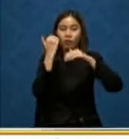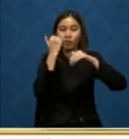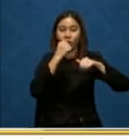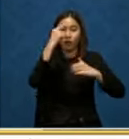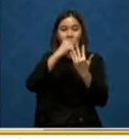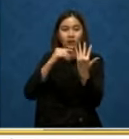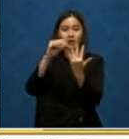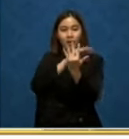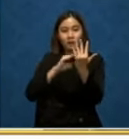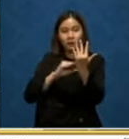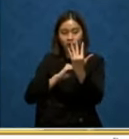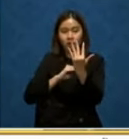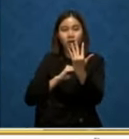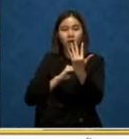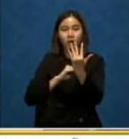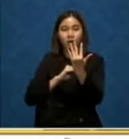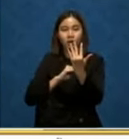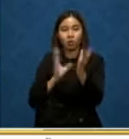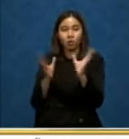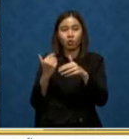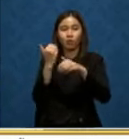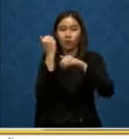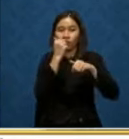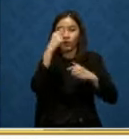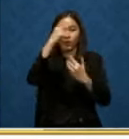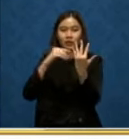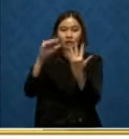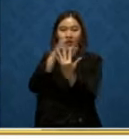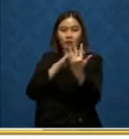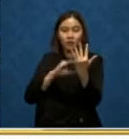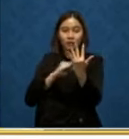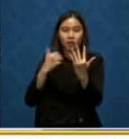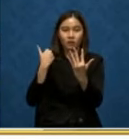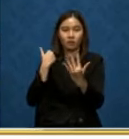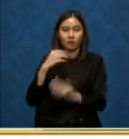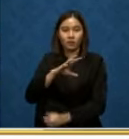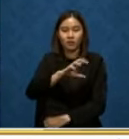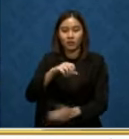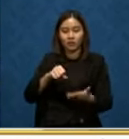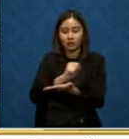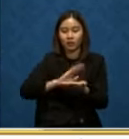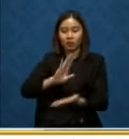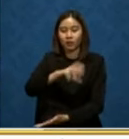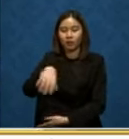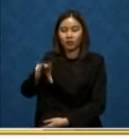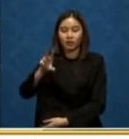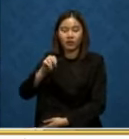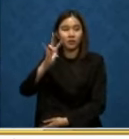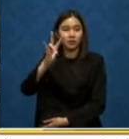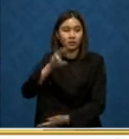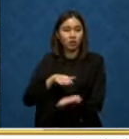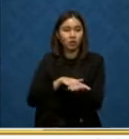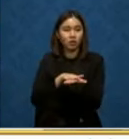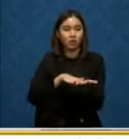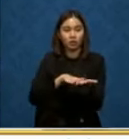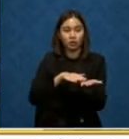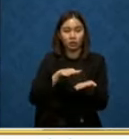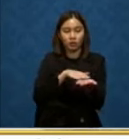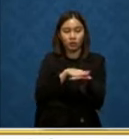อ้อยแห่งประเทศไทยสมาพันธ์ชาวไร่อ้อยแห่งประเทศไทยรวมทั้ง 37สถาบันต้องขออภัยอีก 37